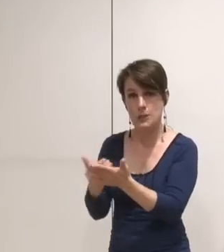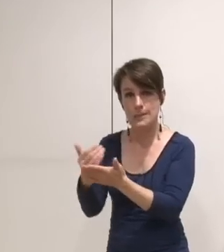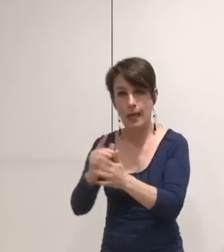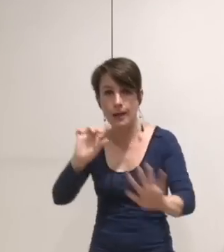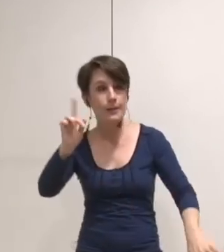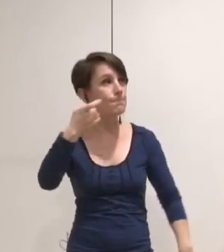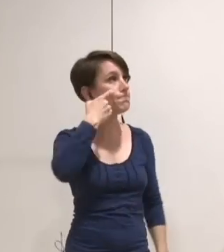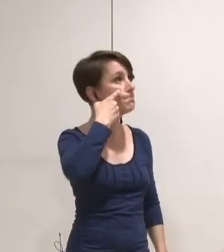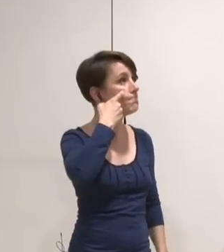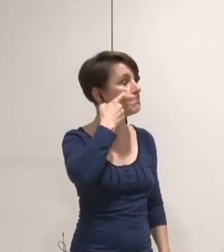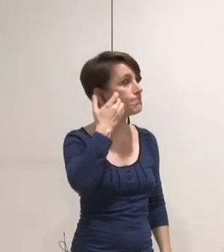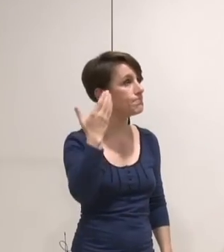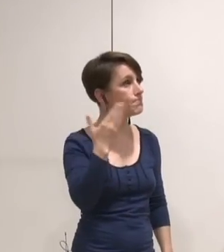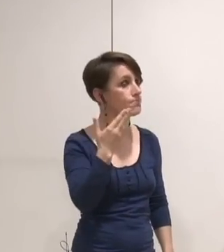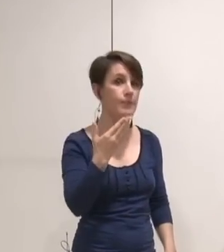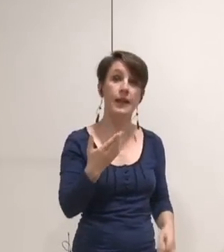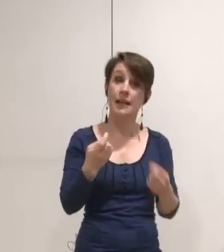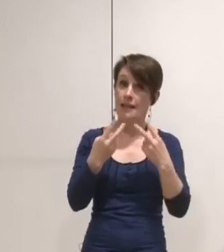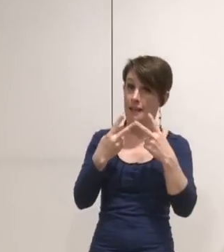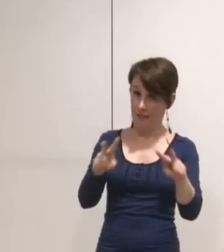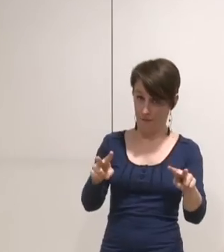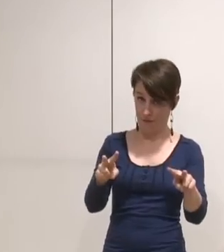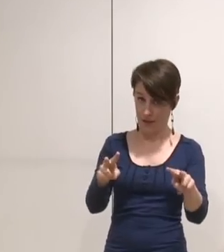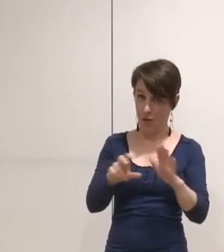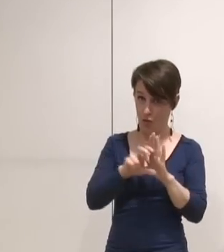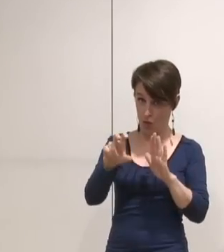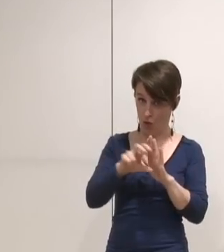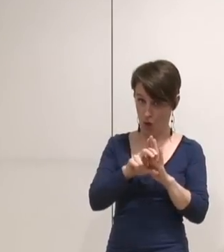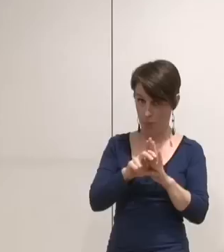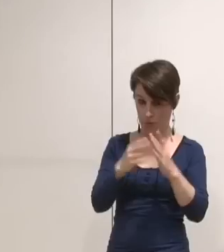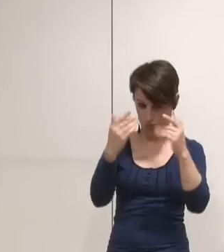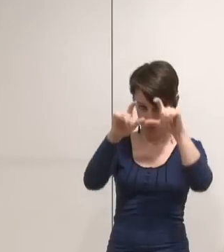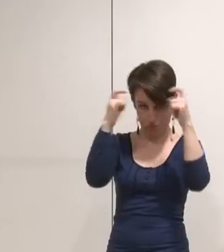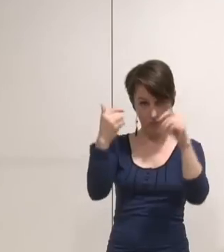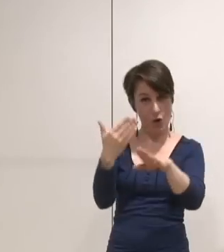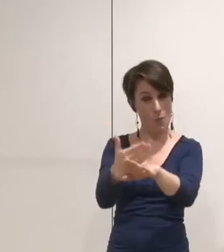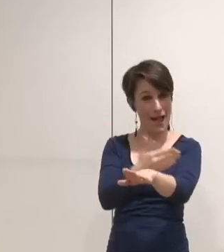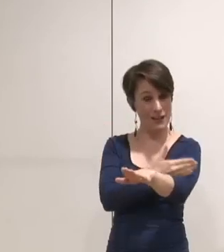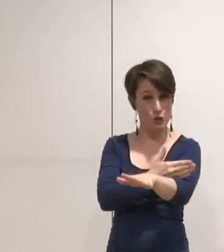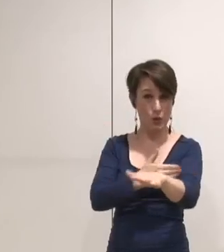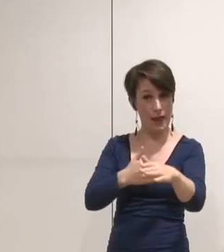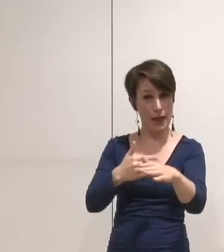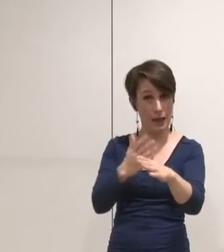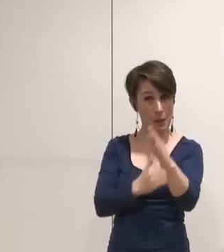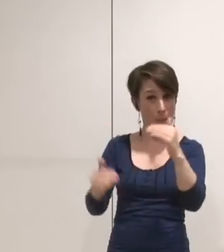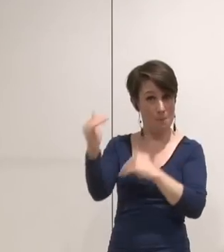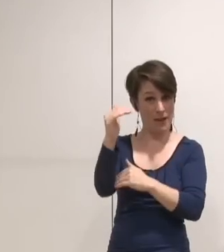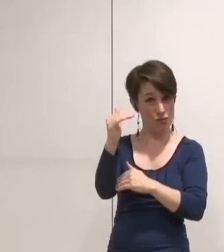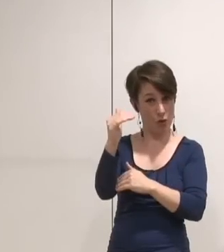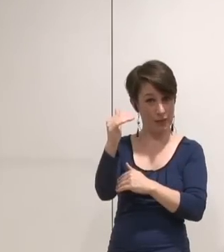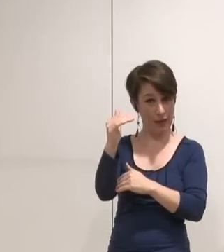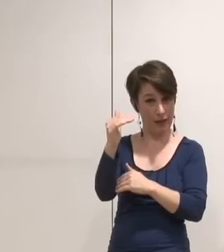actionnaire majoritaire ne dépose pas de mémoire en défense vis-à-vis de